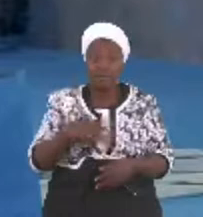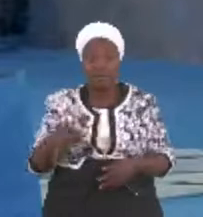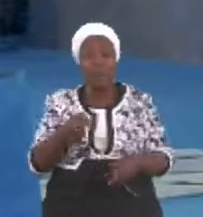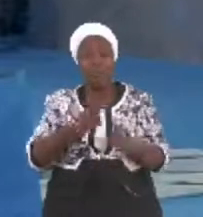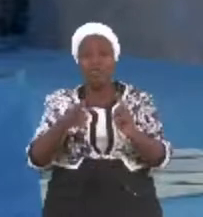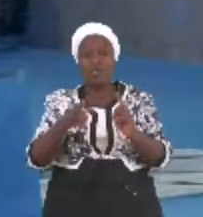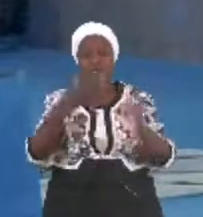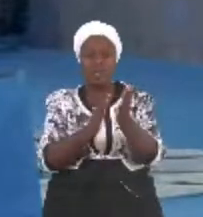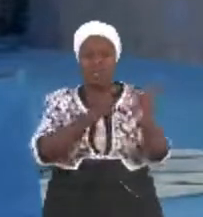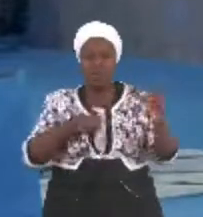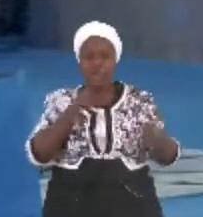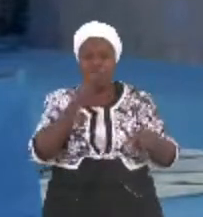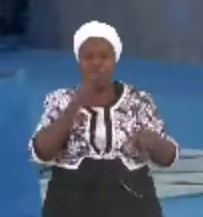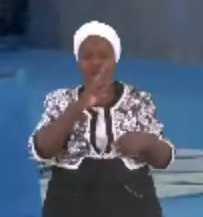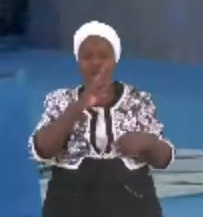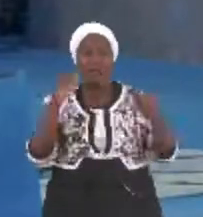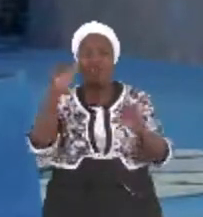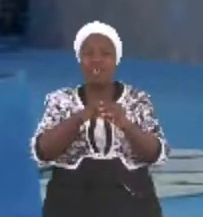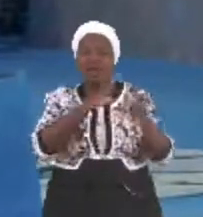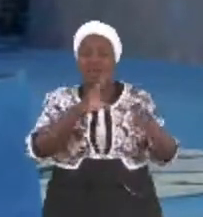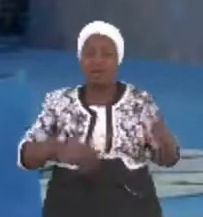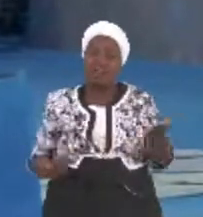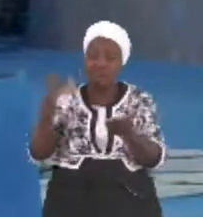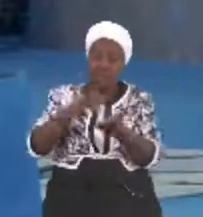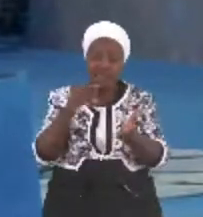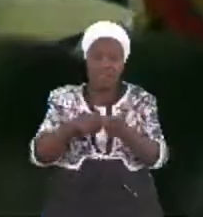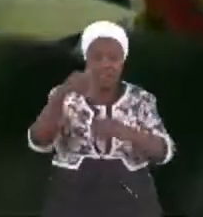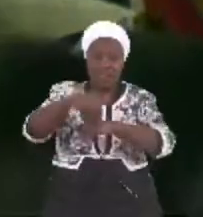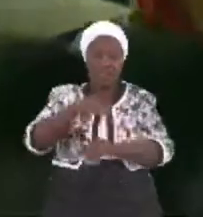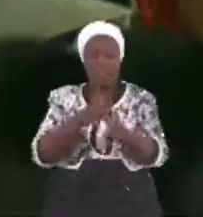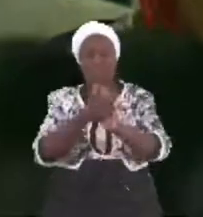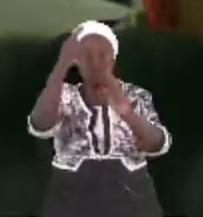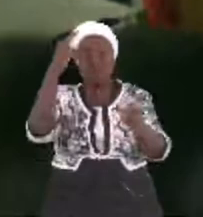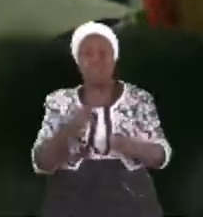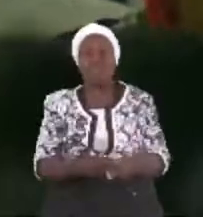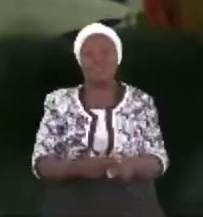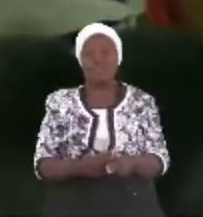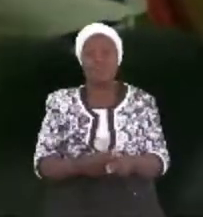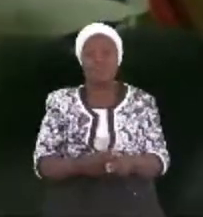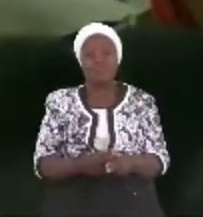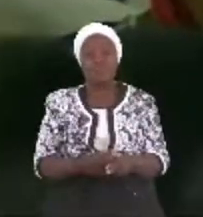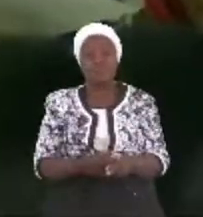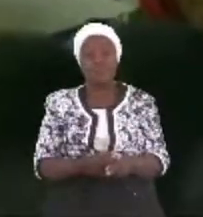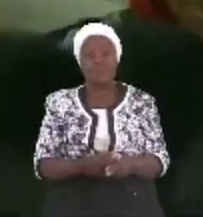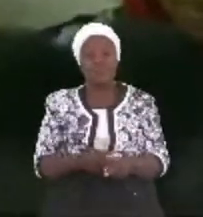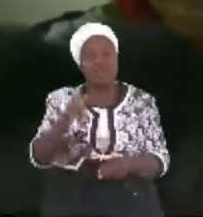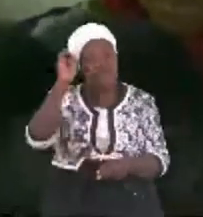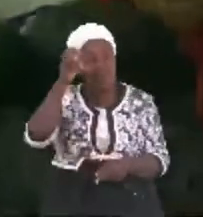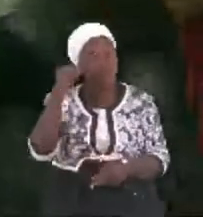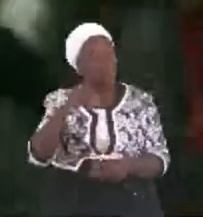Dieu, tu es vivant en Christ encore ce soir au nom de Jésus. Il était